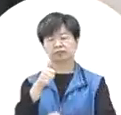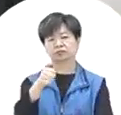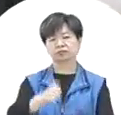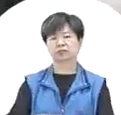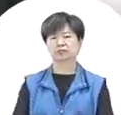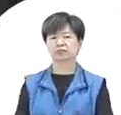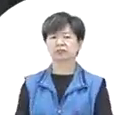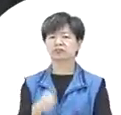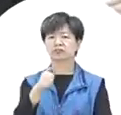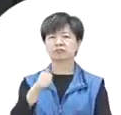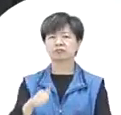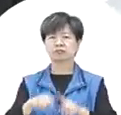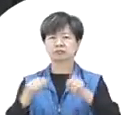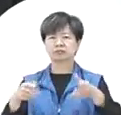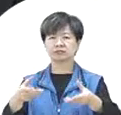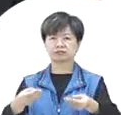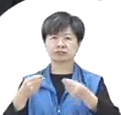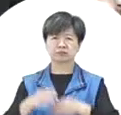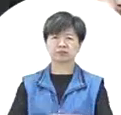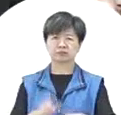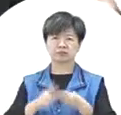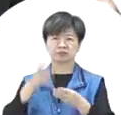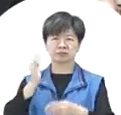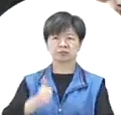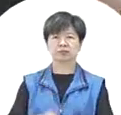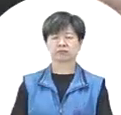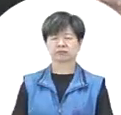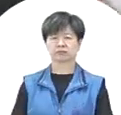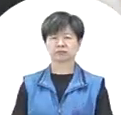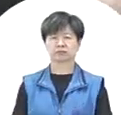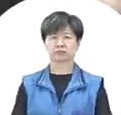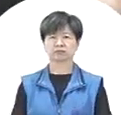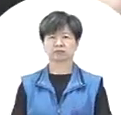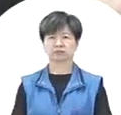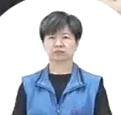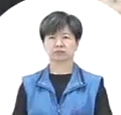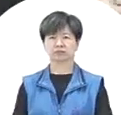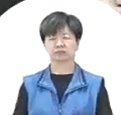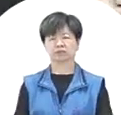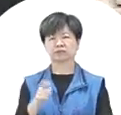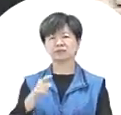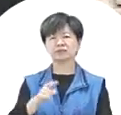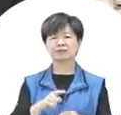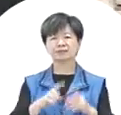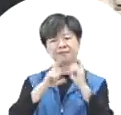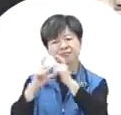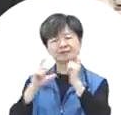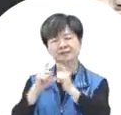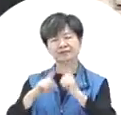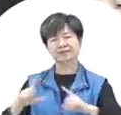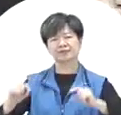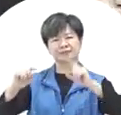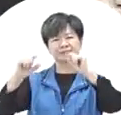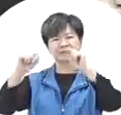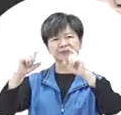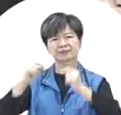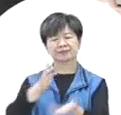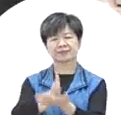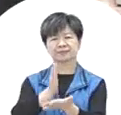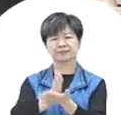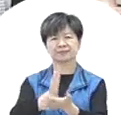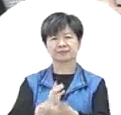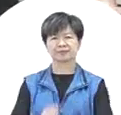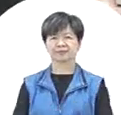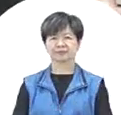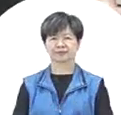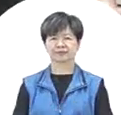感谢您书面回复 小朋友 主席 青年的便宜， 书面回复，谢谢主席，再次一下 的报道，书面回复就好